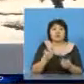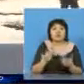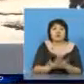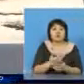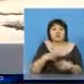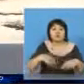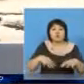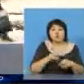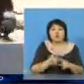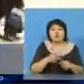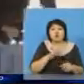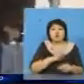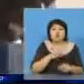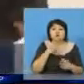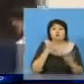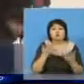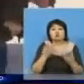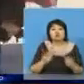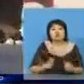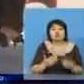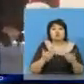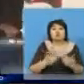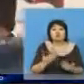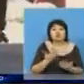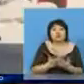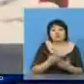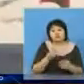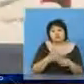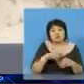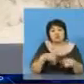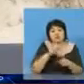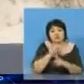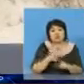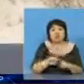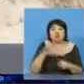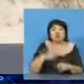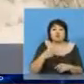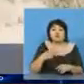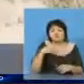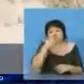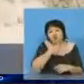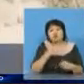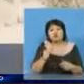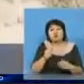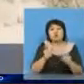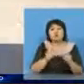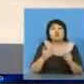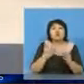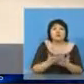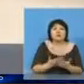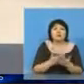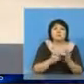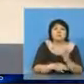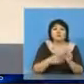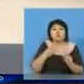жаңалық, отбасындағы кіріс күнкөріс деңгейінен төмен болса, несие берілмейді. 2020 жылы ең төменгі күнкөріс деңгейі